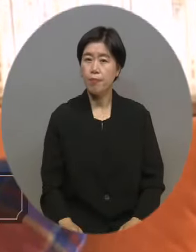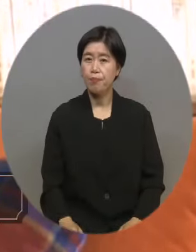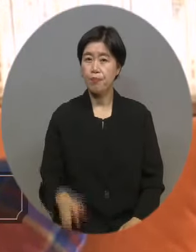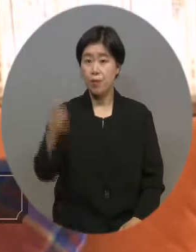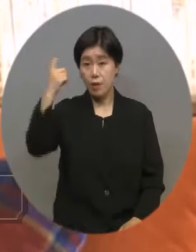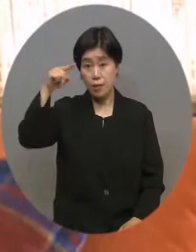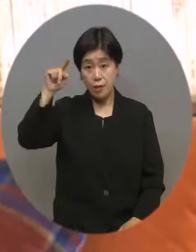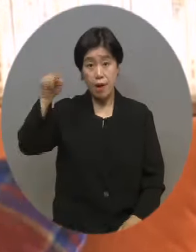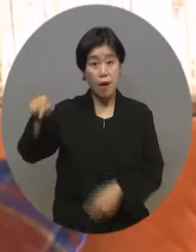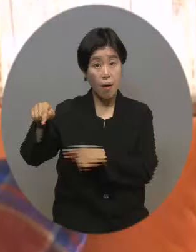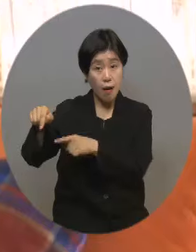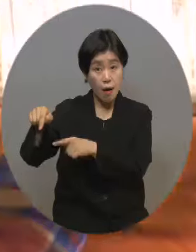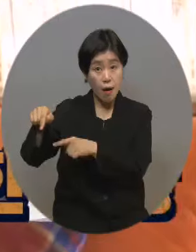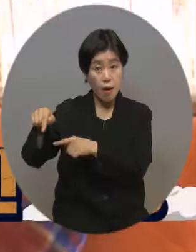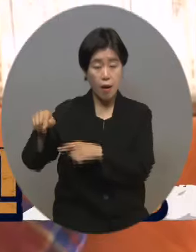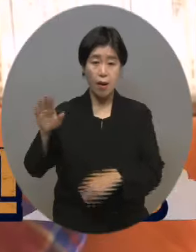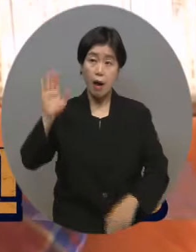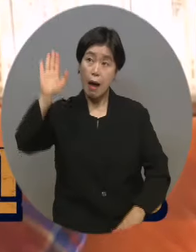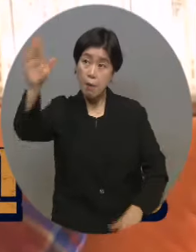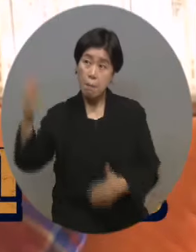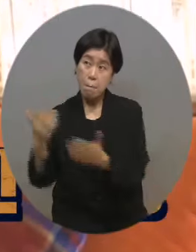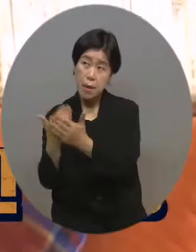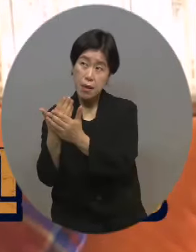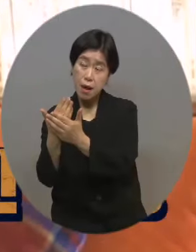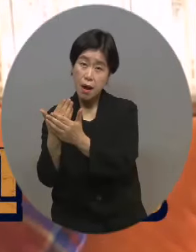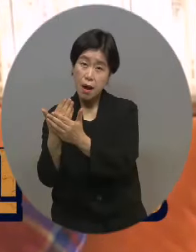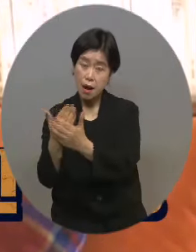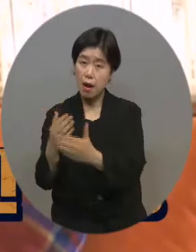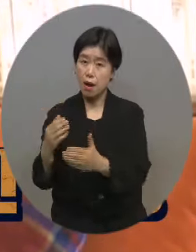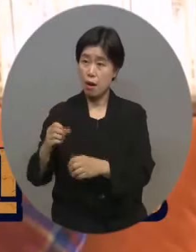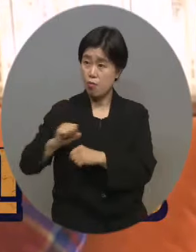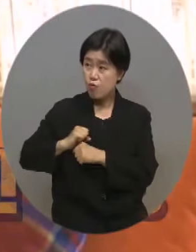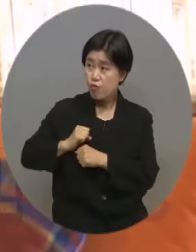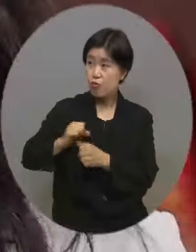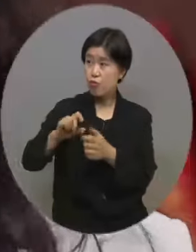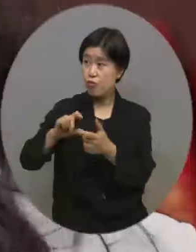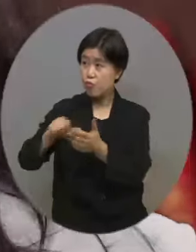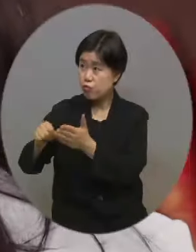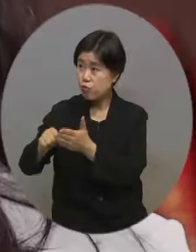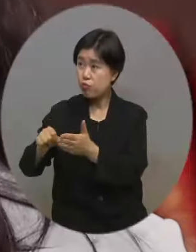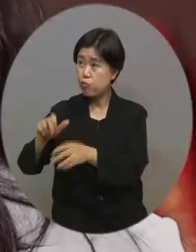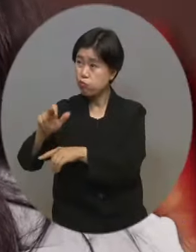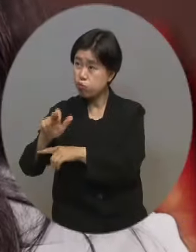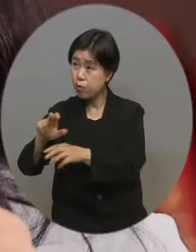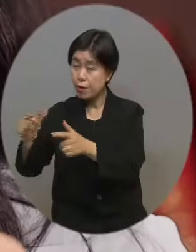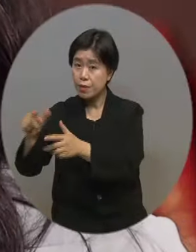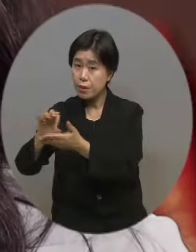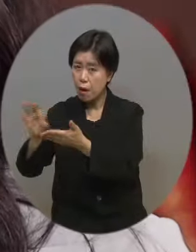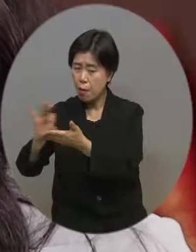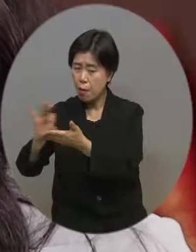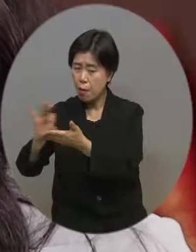차세대 무기를 가지고 싸우는 건 아니에요 지금. 뭐 예전에 재래식 무기? 재래식 무기를 다 동원하고 있는데 다행히 북한과 러시아의